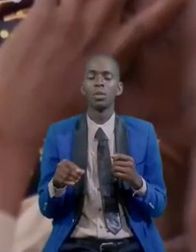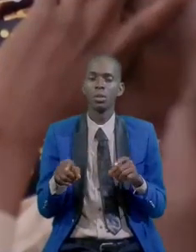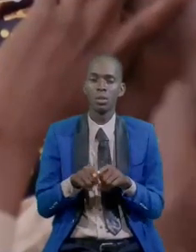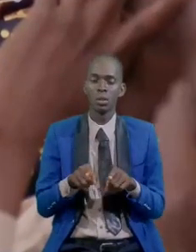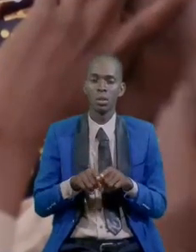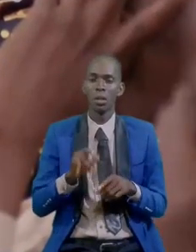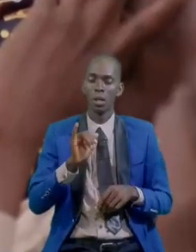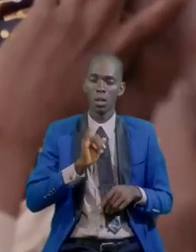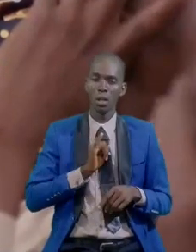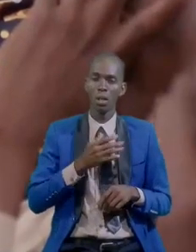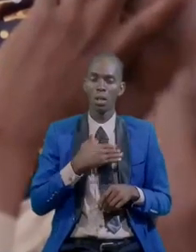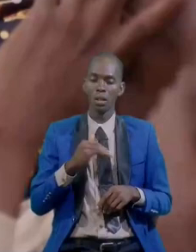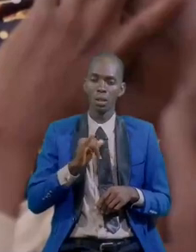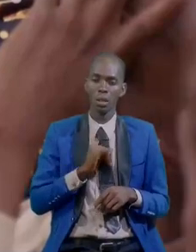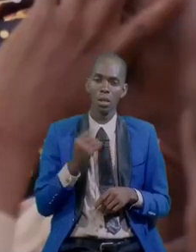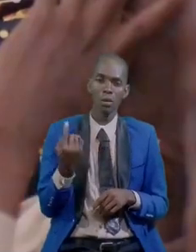seul.